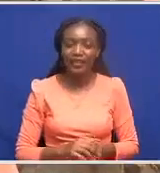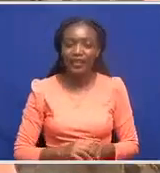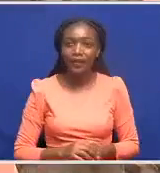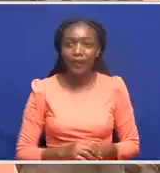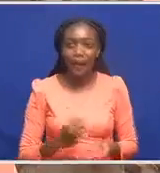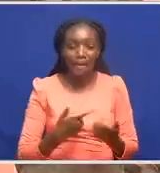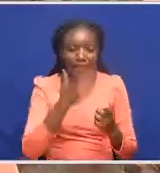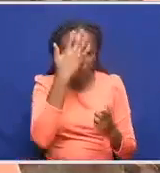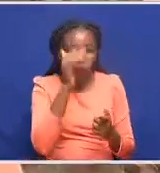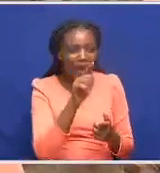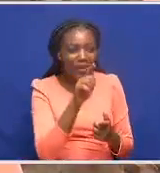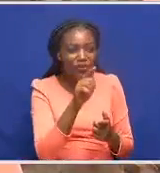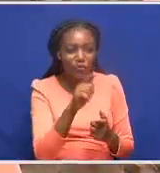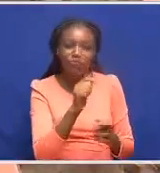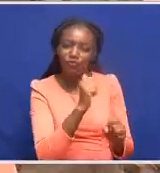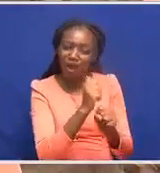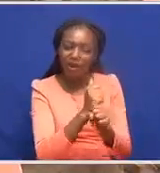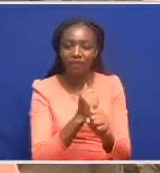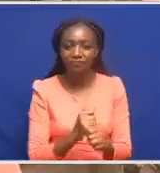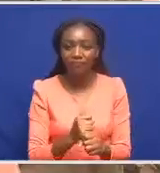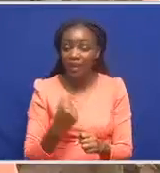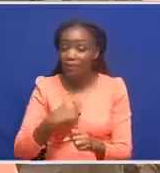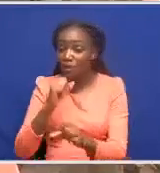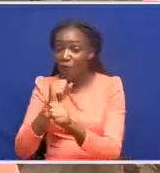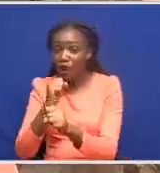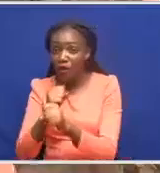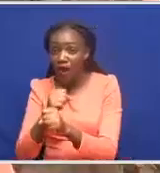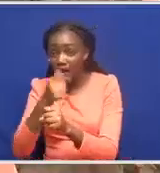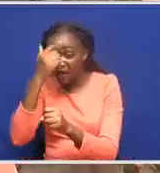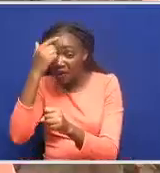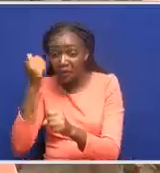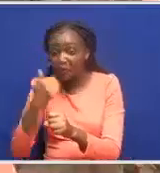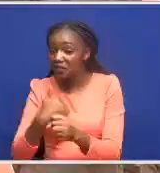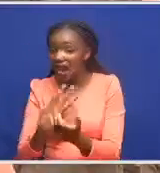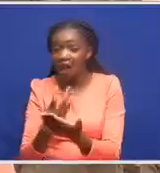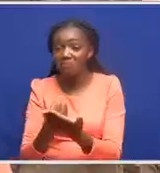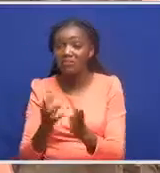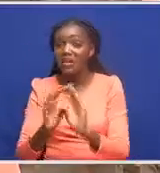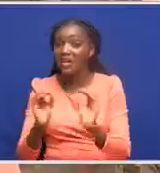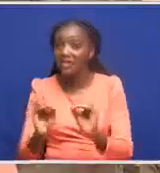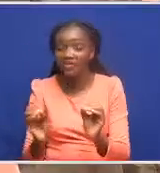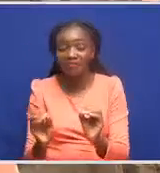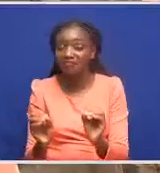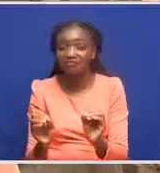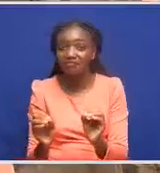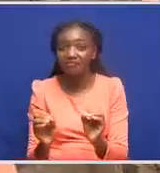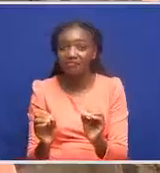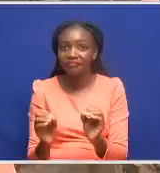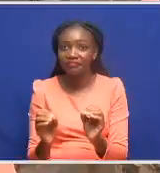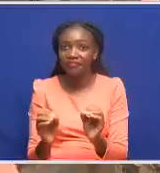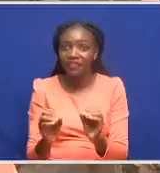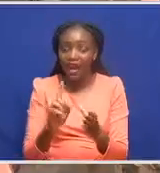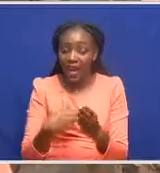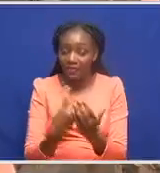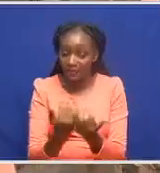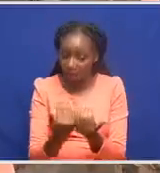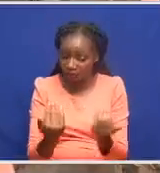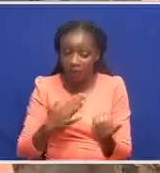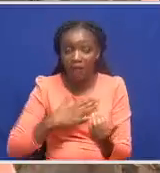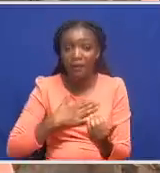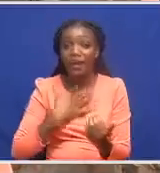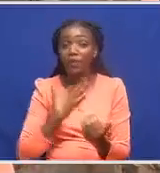Lakini mbona sasa wewe unaifanya? Kwa sababu sina chakula yenye naweza toa kwa nyumba nipatie mtoto. Na mtoto njioni